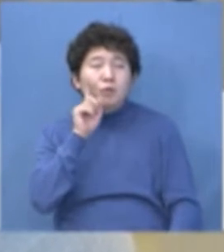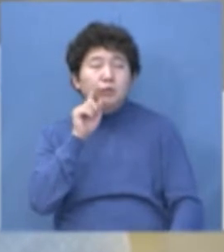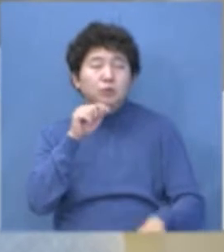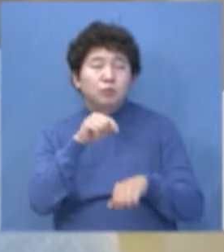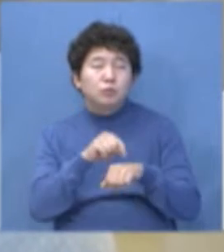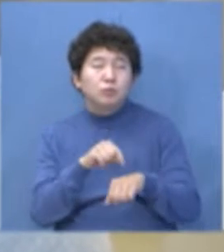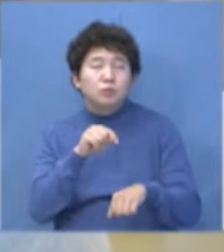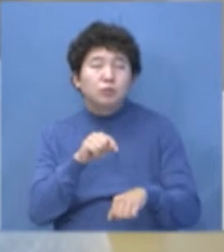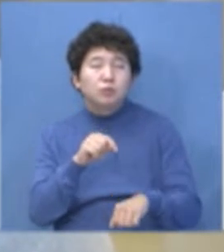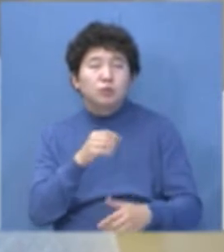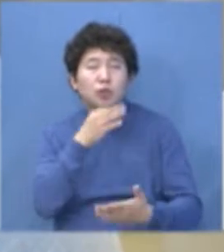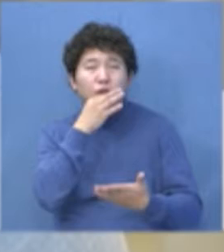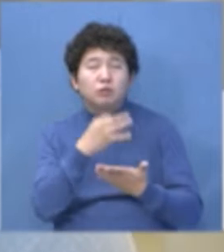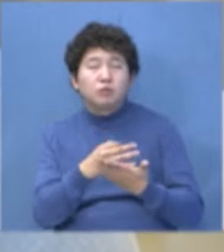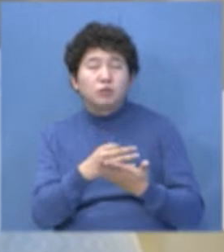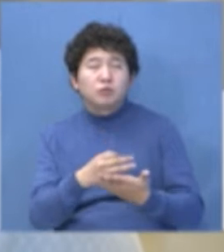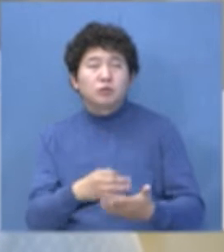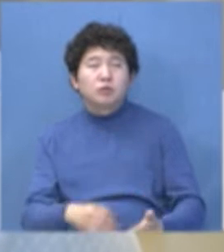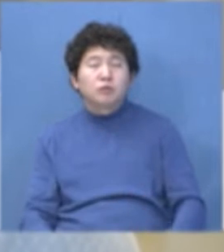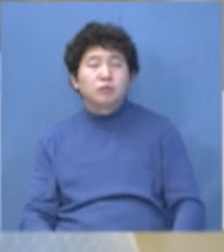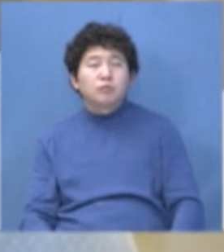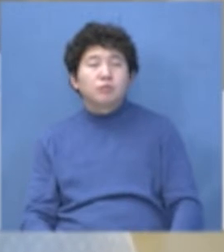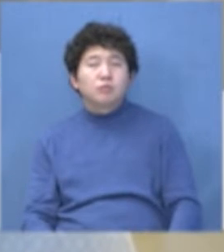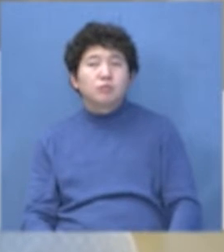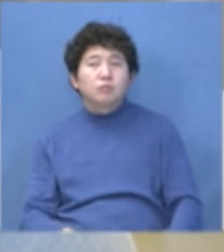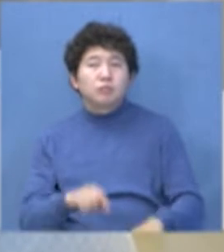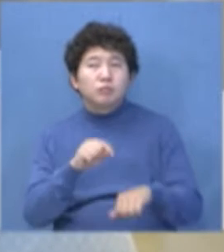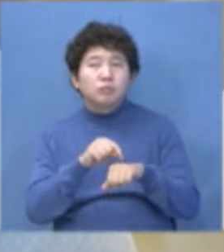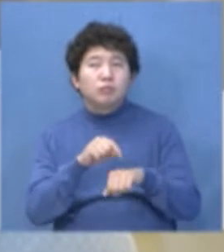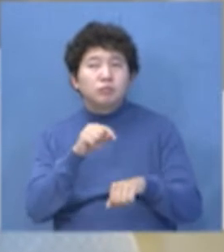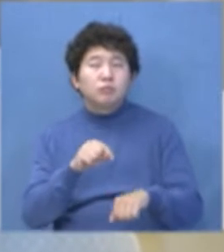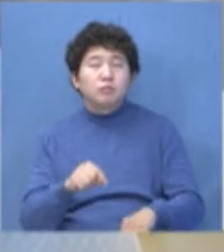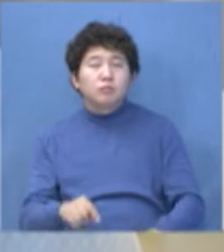чувство ответственности, чувство